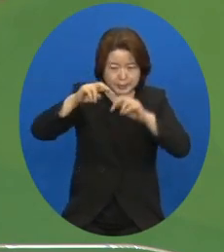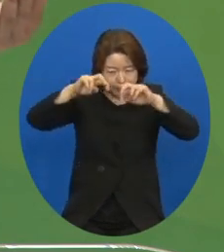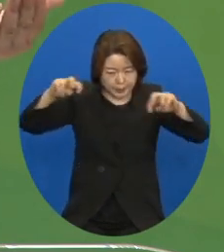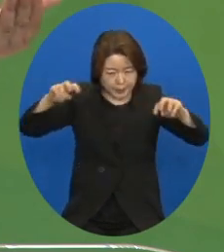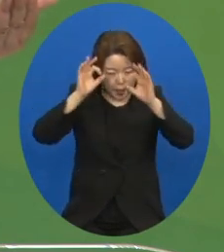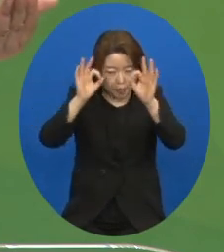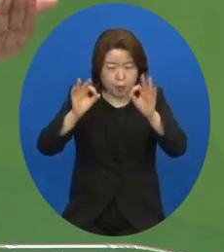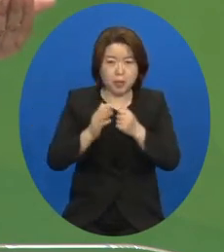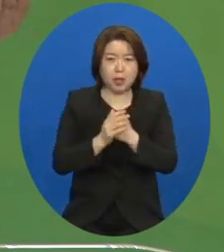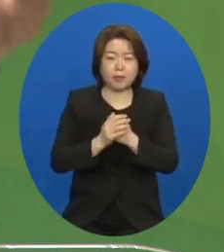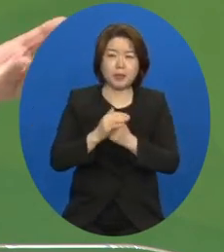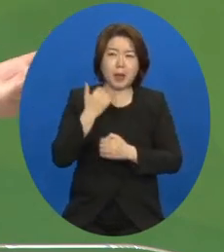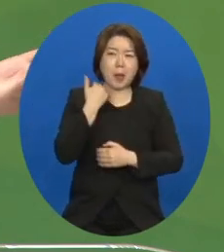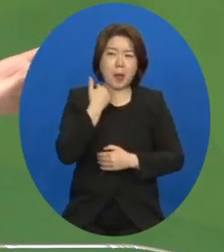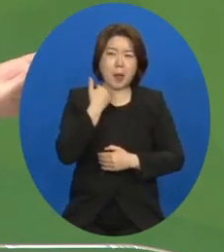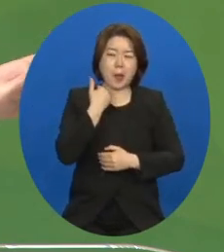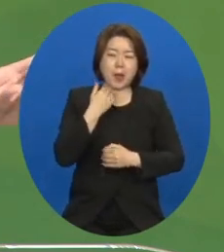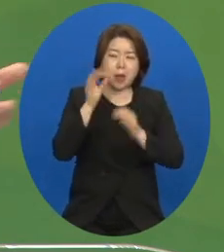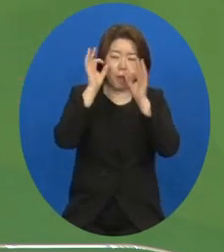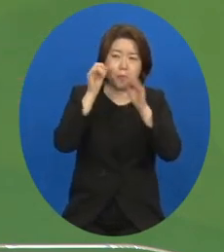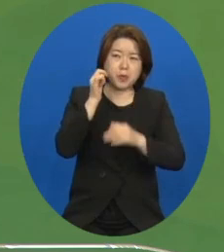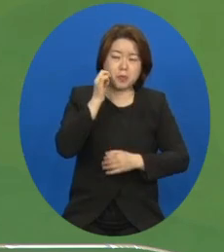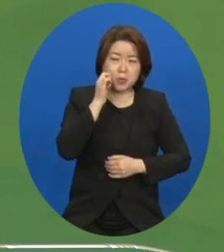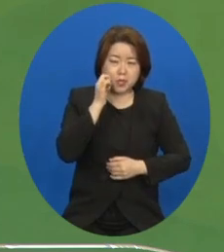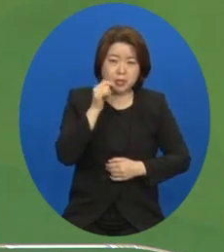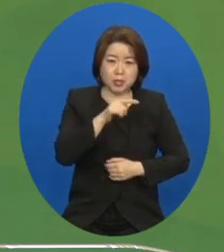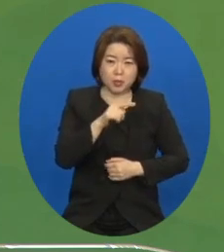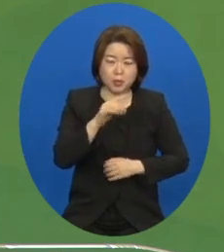보이지 않는다고 하나님을 전혀 의식하지 못하고